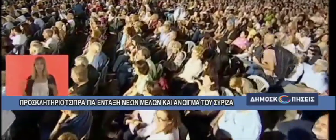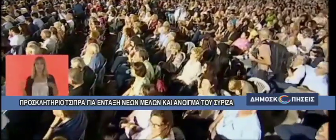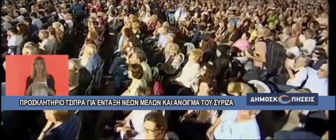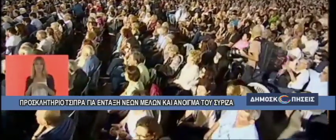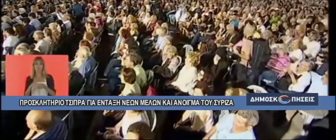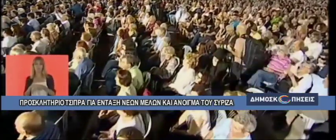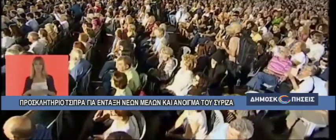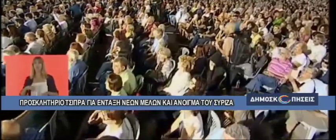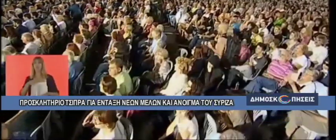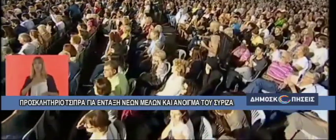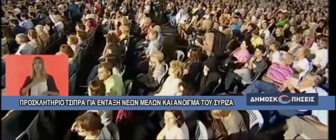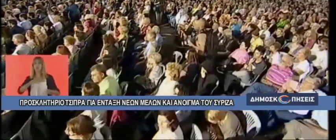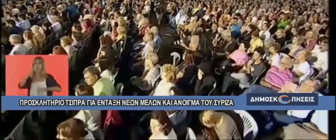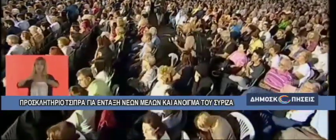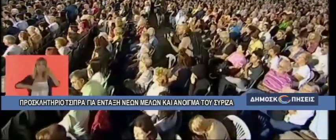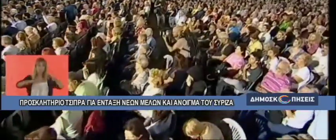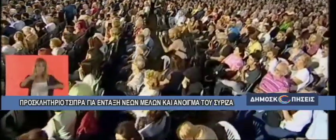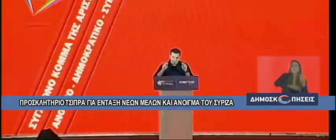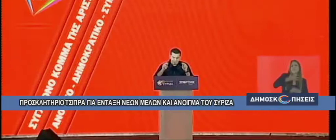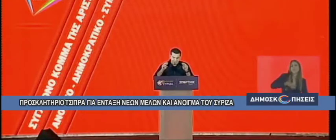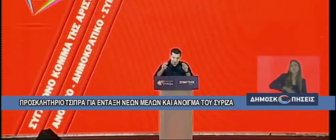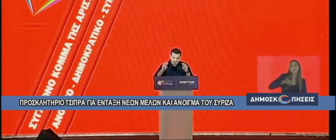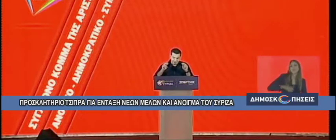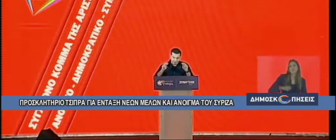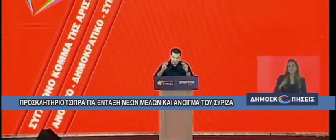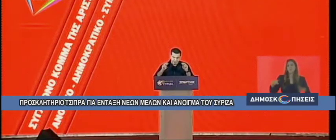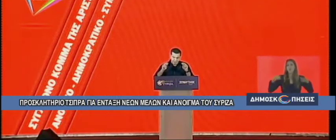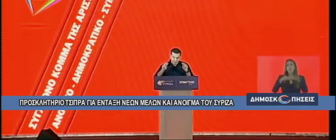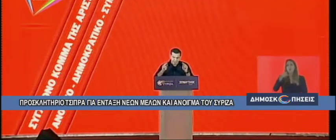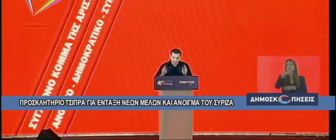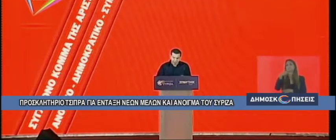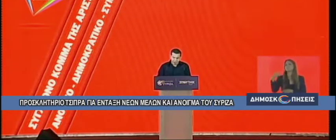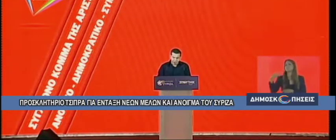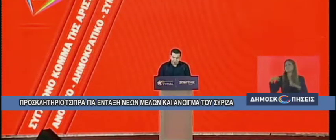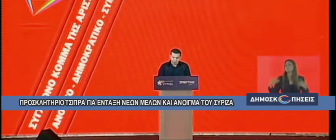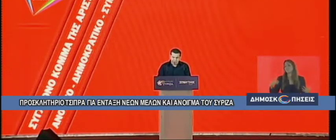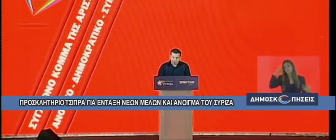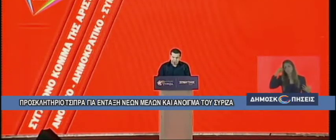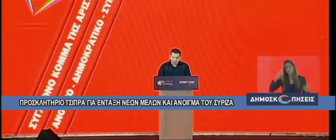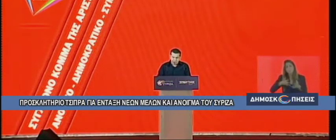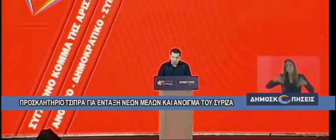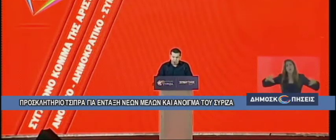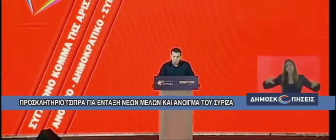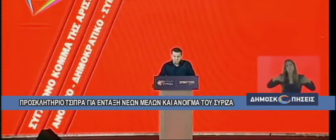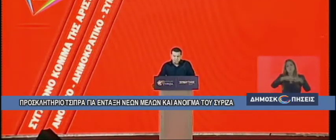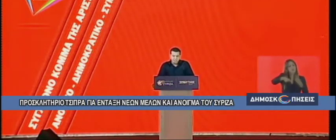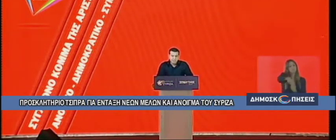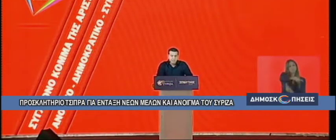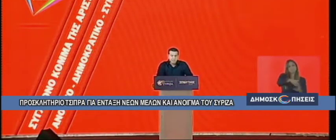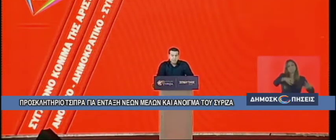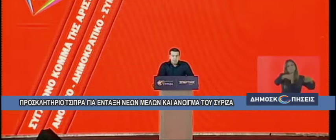απλοί πολίτες που στήριξαν την προοδευτική συμμαχία. Ο ΣΥΡΙΖΑ, η μεγάλη προοδευτική παράταξη των καιρών